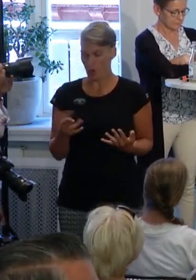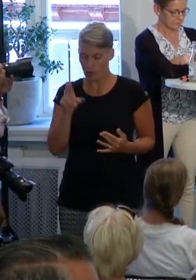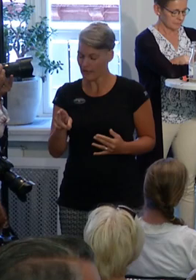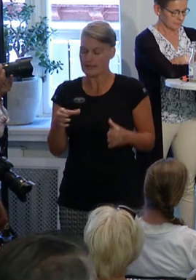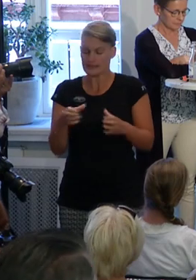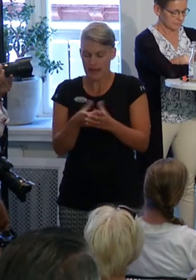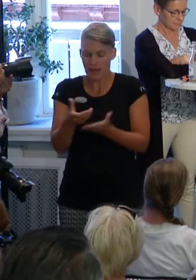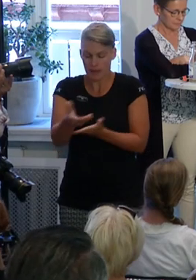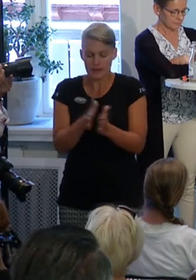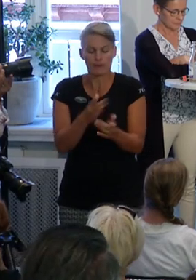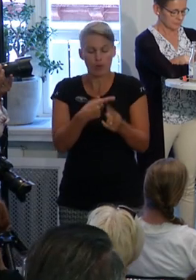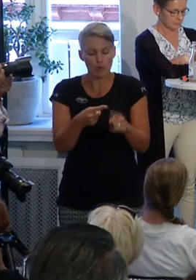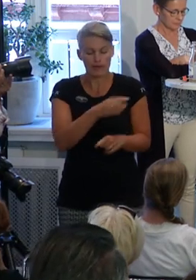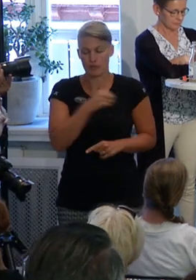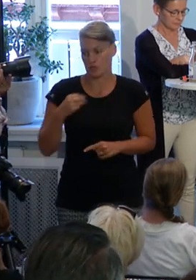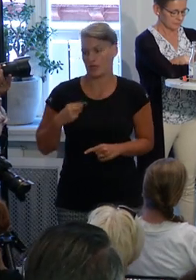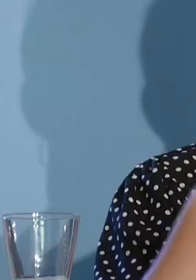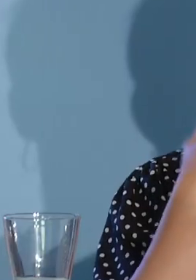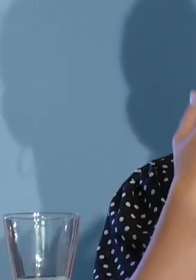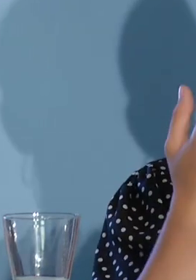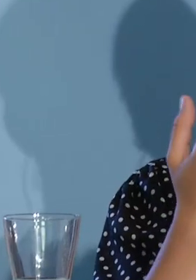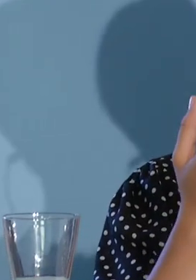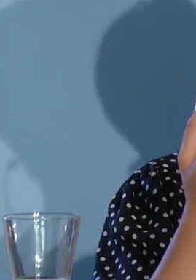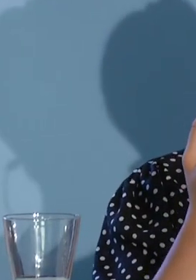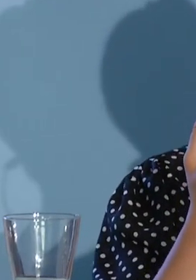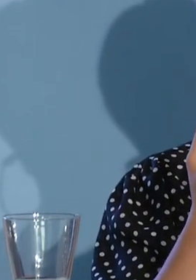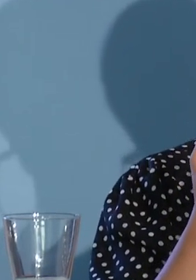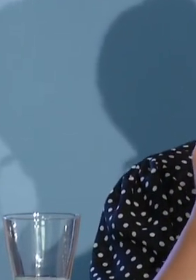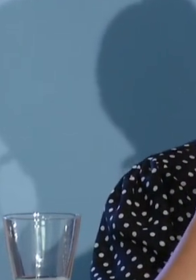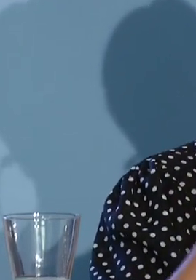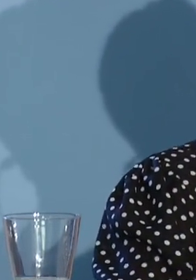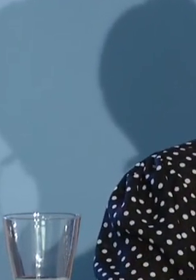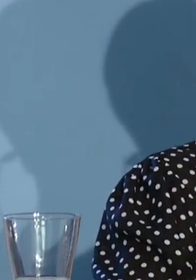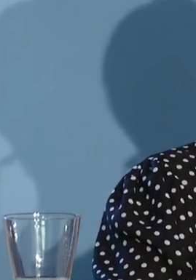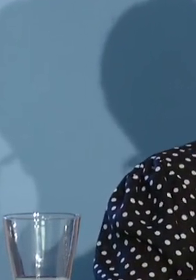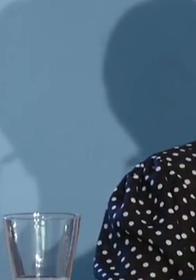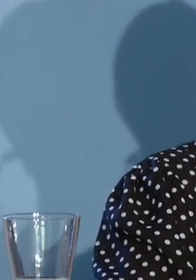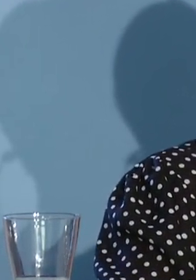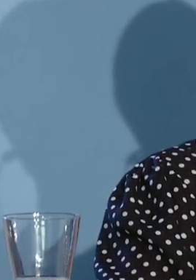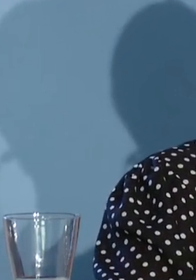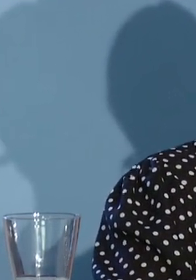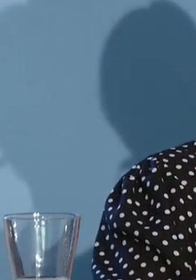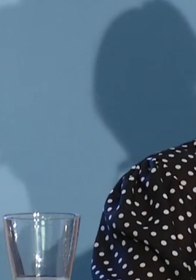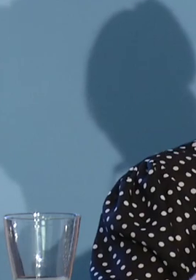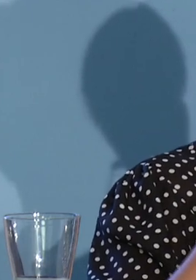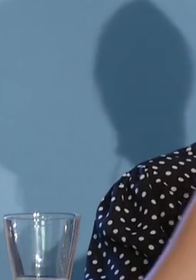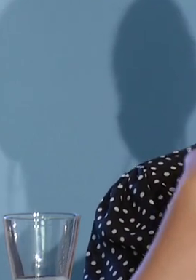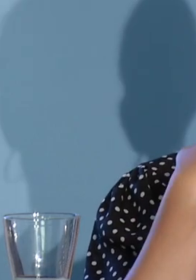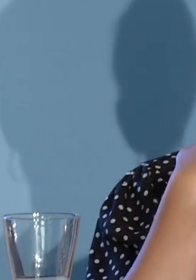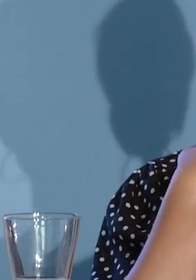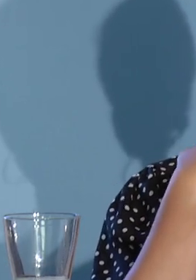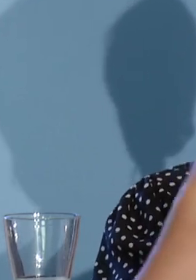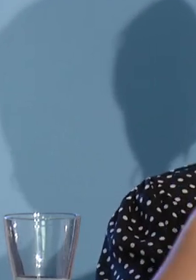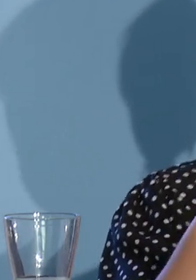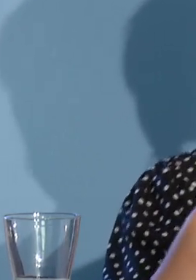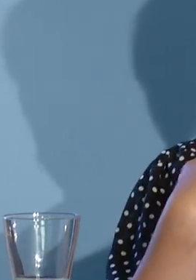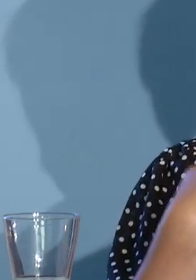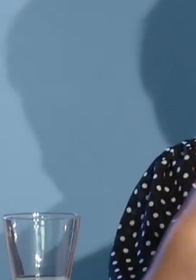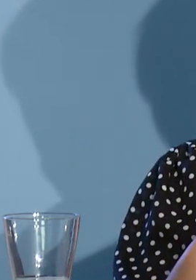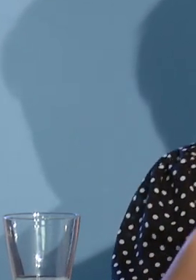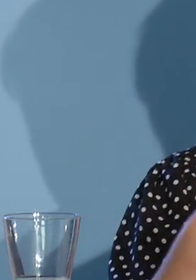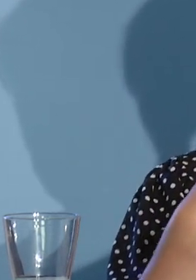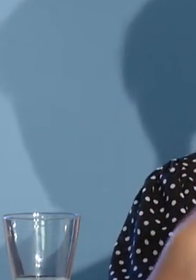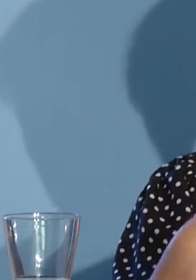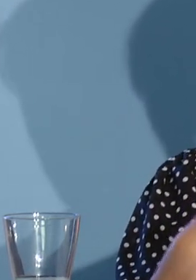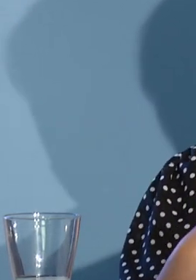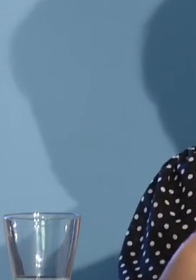så den här att man lovar massor utan att lägga fram en plan för hur det ska genomföras. Jag tror att hela debatten och våra